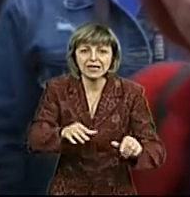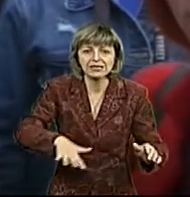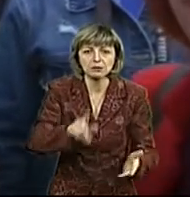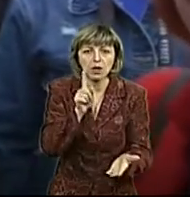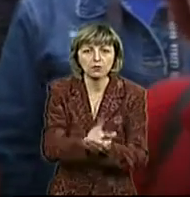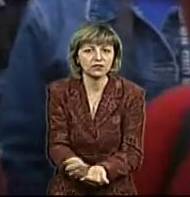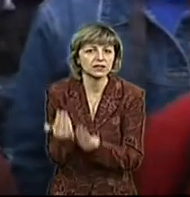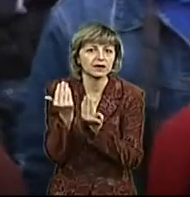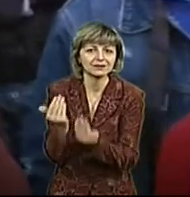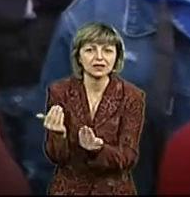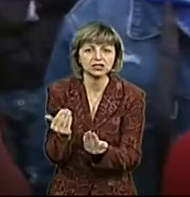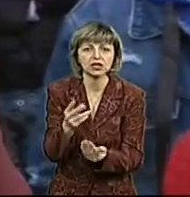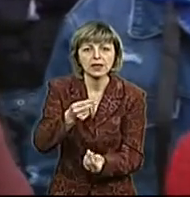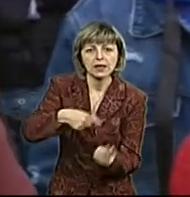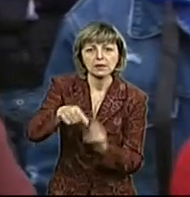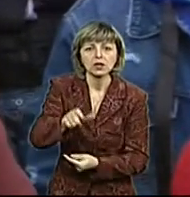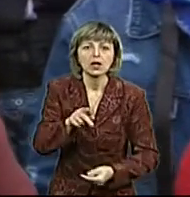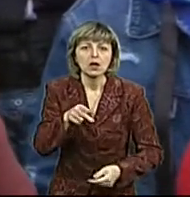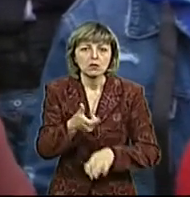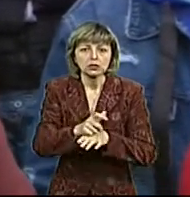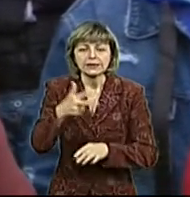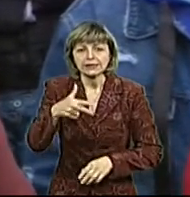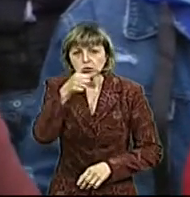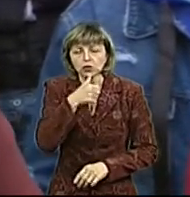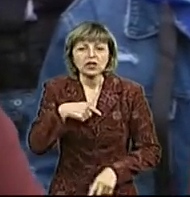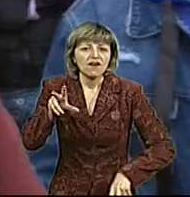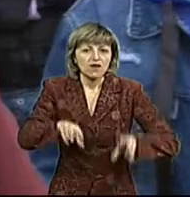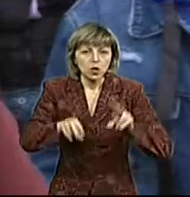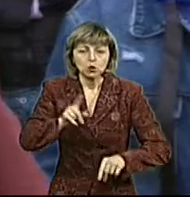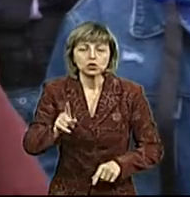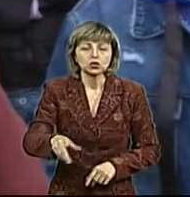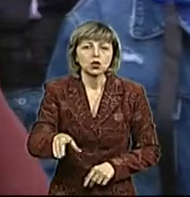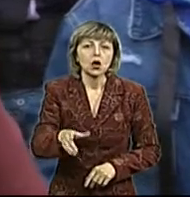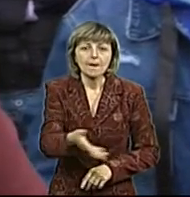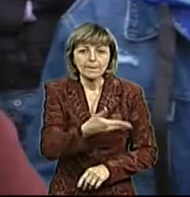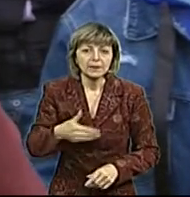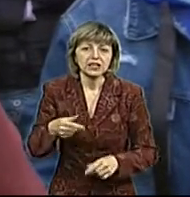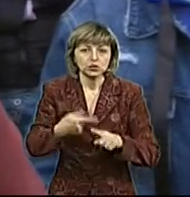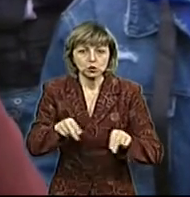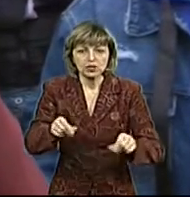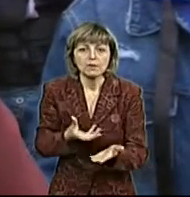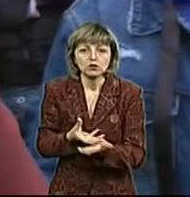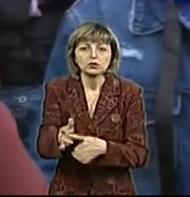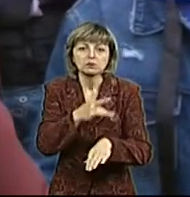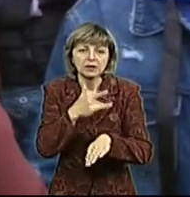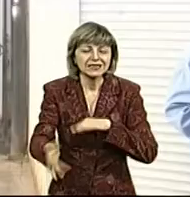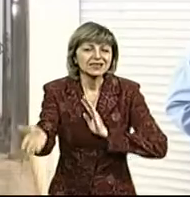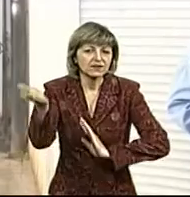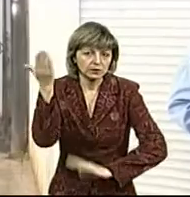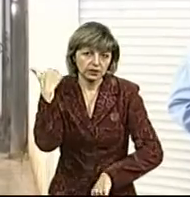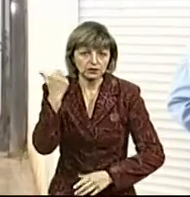належати вже нам, підприємцям, бо за 30 років, я рахую, і ми всі рахуємо, що ми її вже сплатили